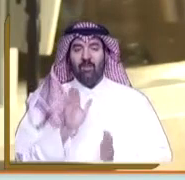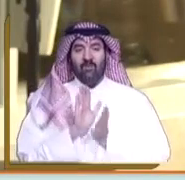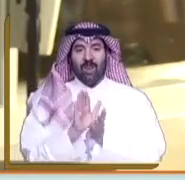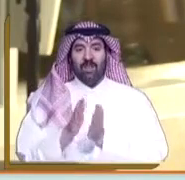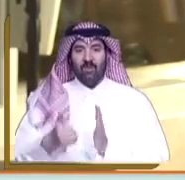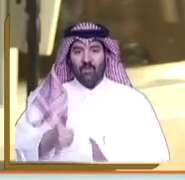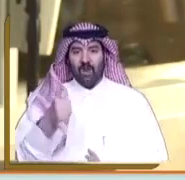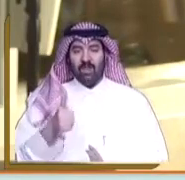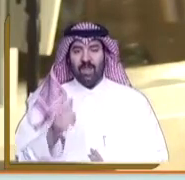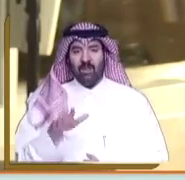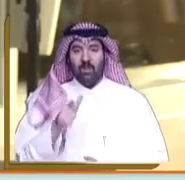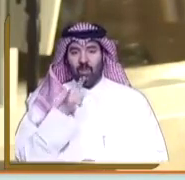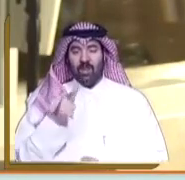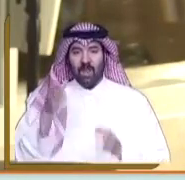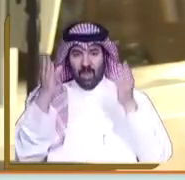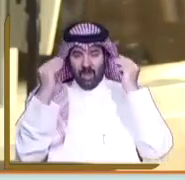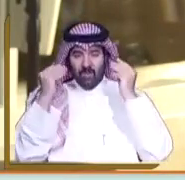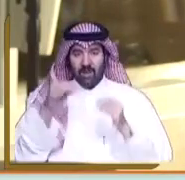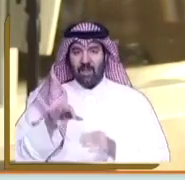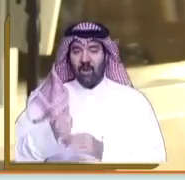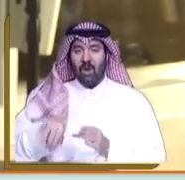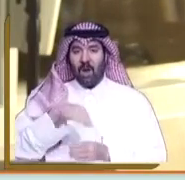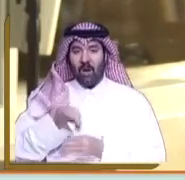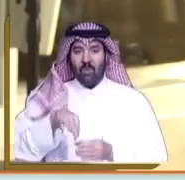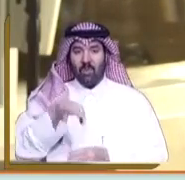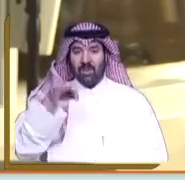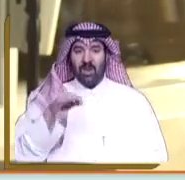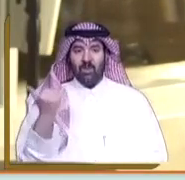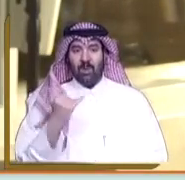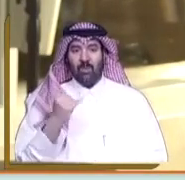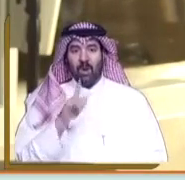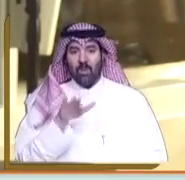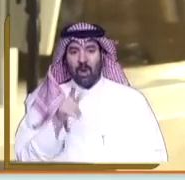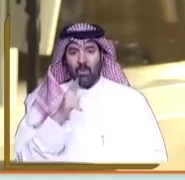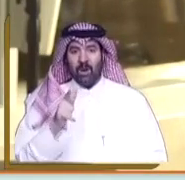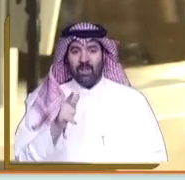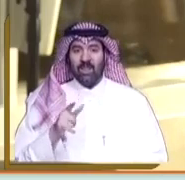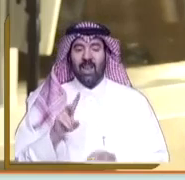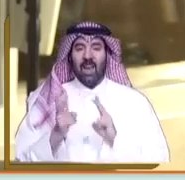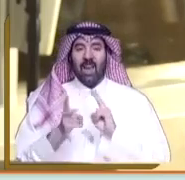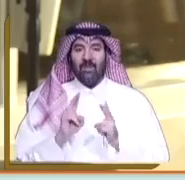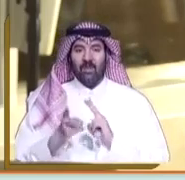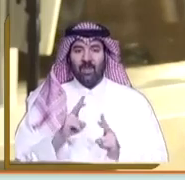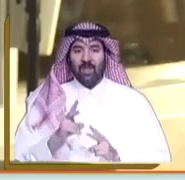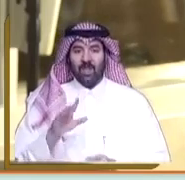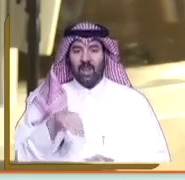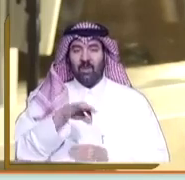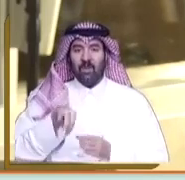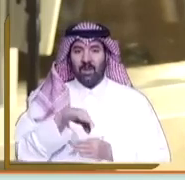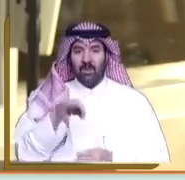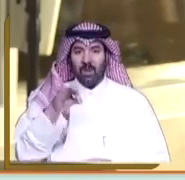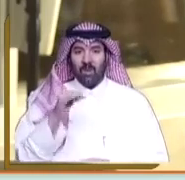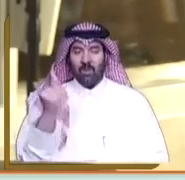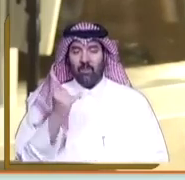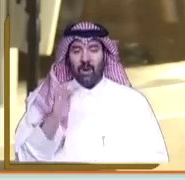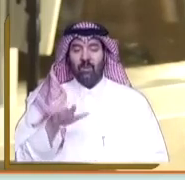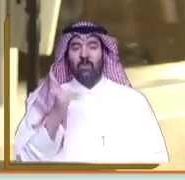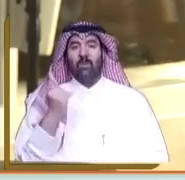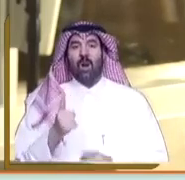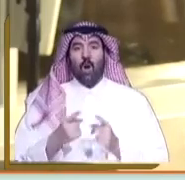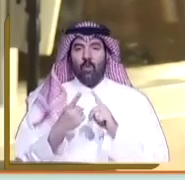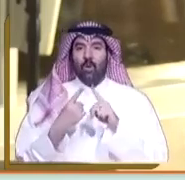الذين يستحقون الحقيقة، وأيضا حتى المرشحين يستحقون. لكن هذه هي النمط هذه المسابقة التي لا بد أن